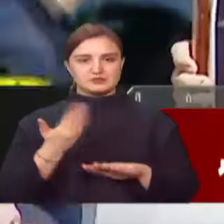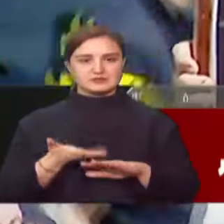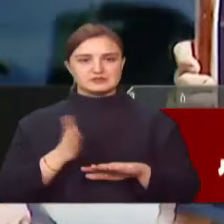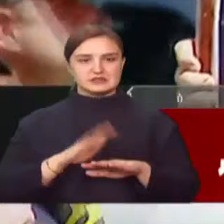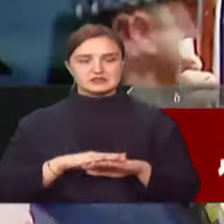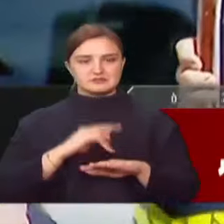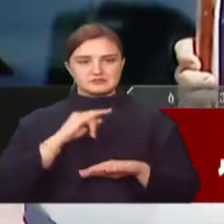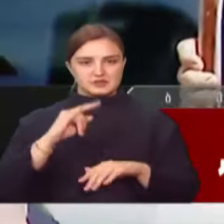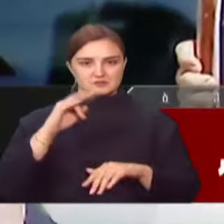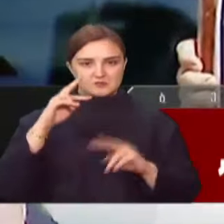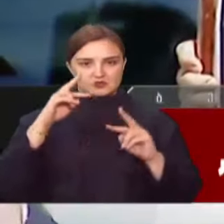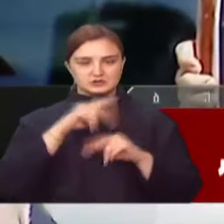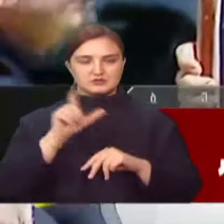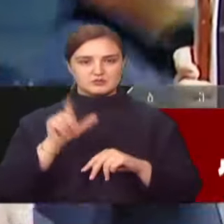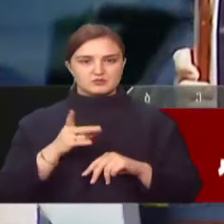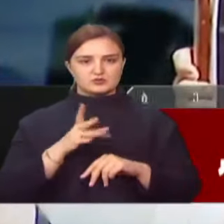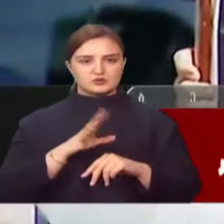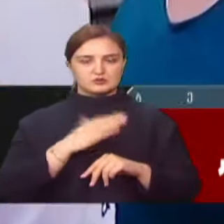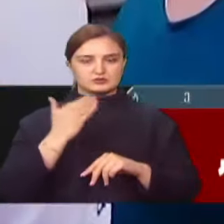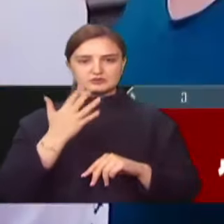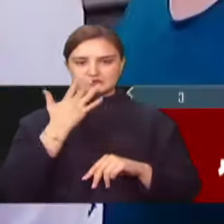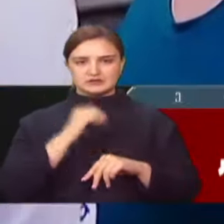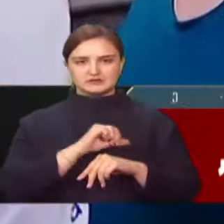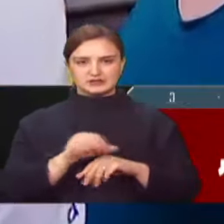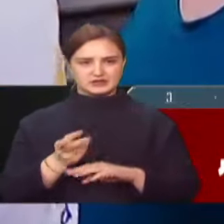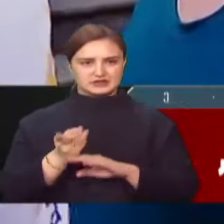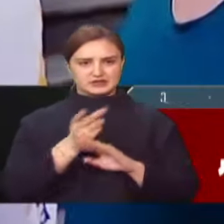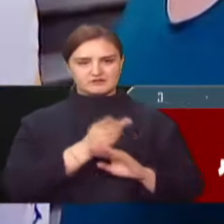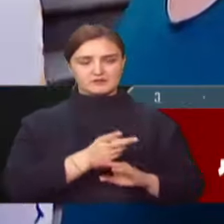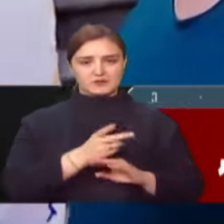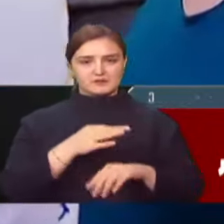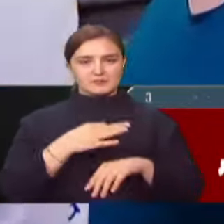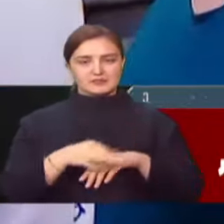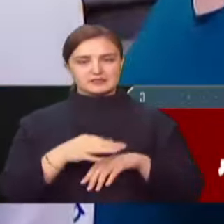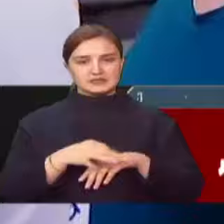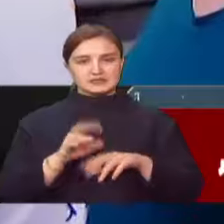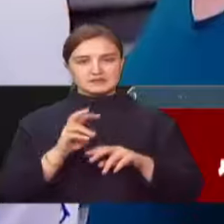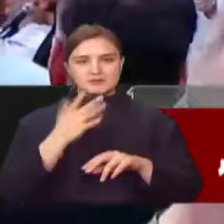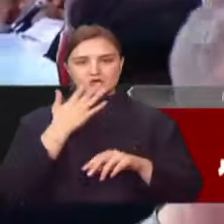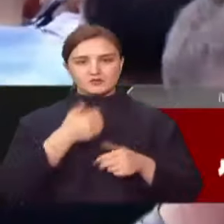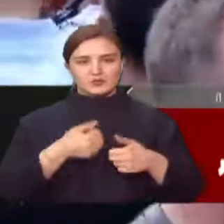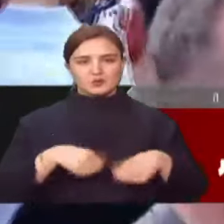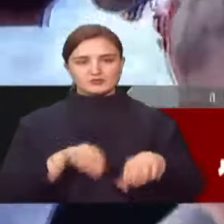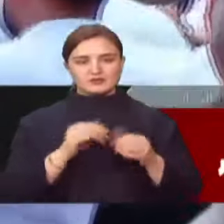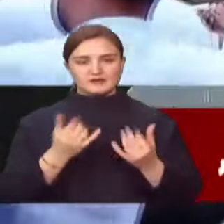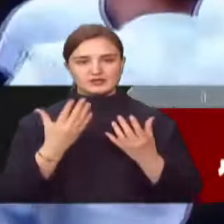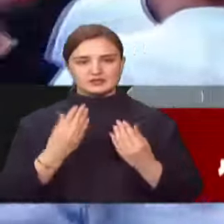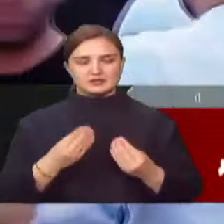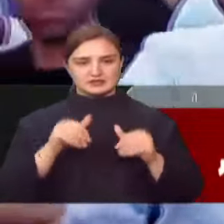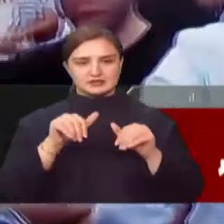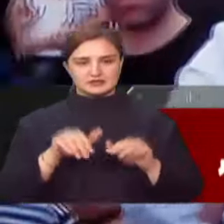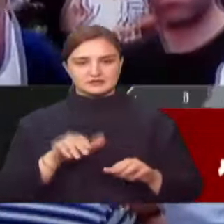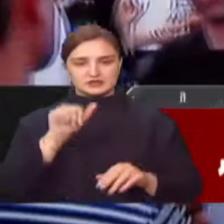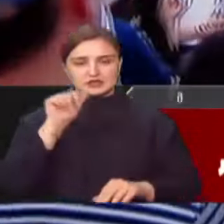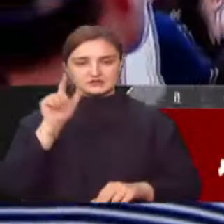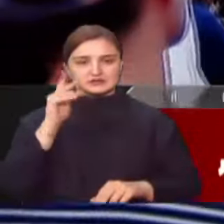მეტალებით მოწამლულია და დაუყოვნებლივ უნდა მოხდეს მისი საზღვარგარეთ გადაყვანა. თუმცა წამების პრევენციის ევროპული კომიტეტის დღევანდელი დასკვნაც და გასულ